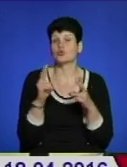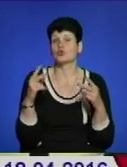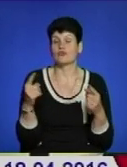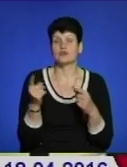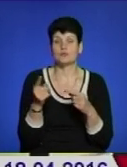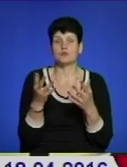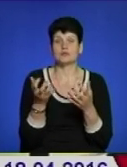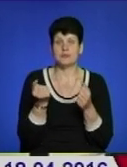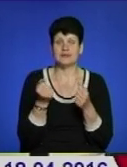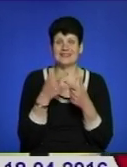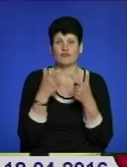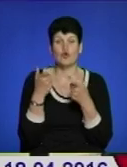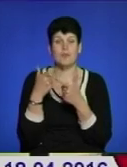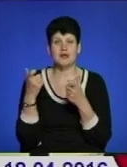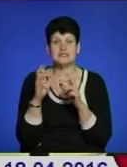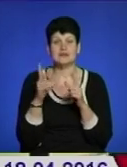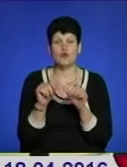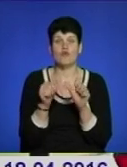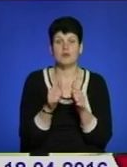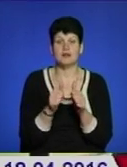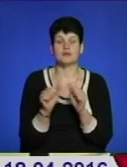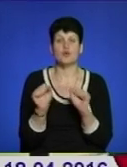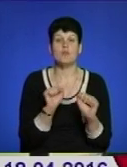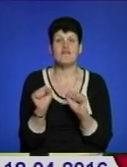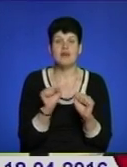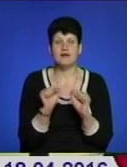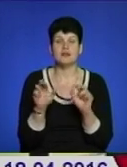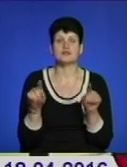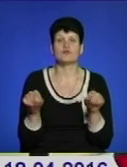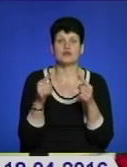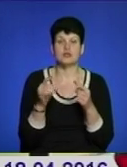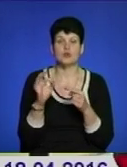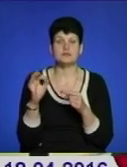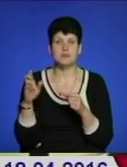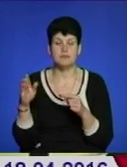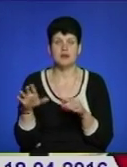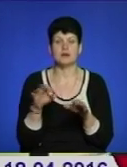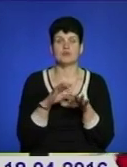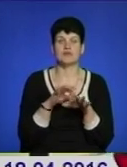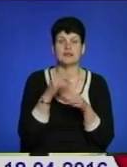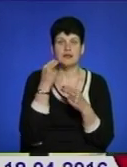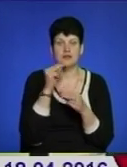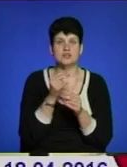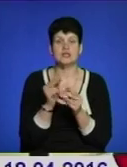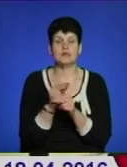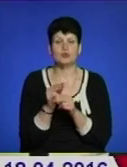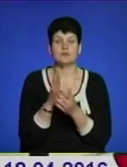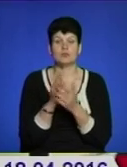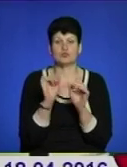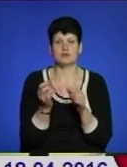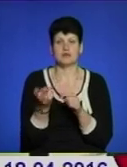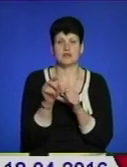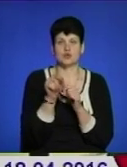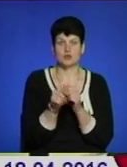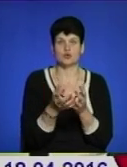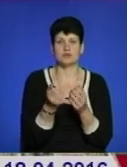отримати будь-яку інформацію про те, як управляти житловим фондом, як створити об'єднання співвласників, як провести ефективніший ремонт, мають можливість прийти сюди, отримати